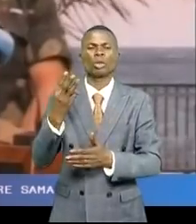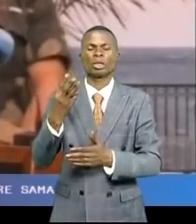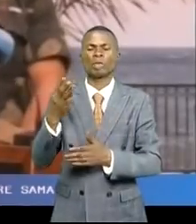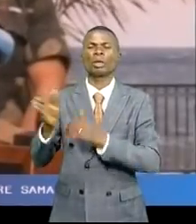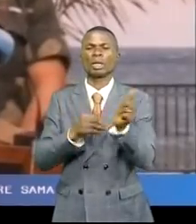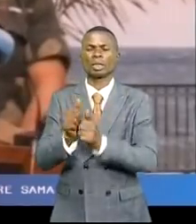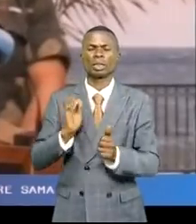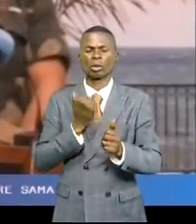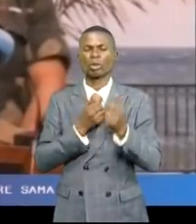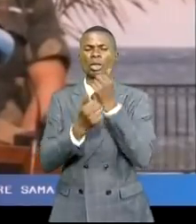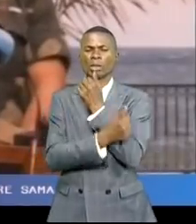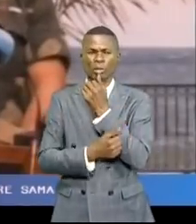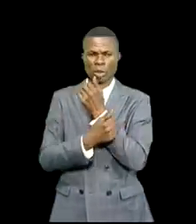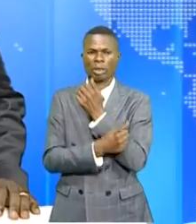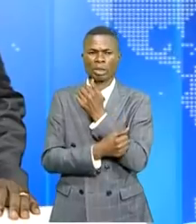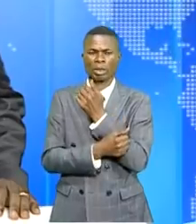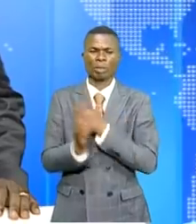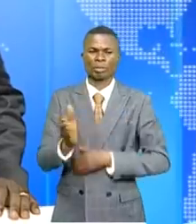pays.